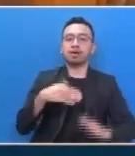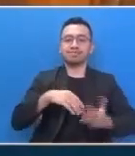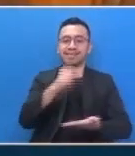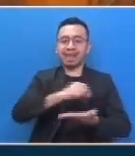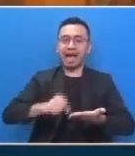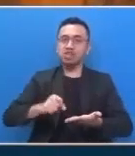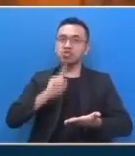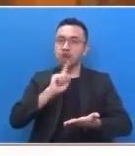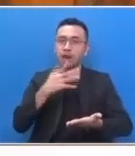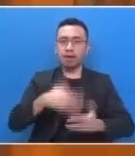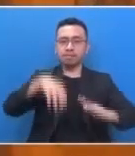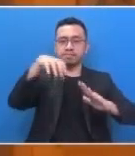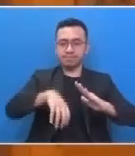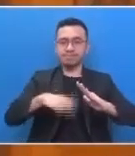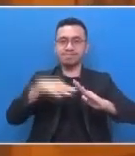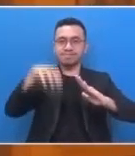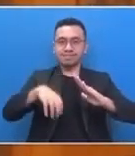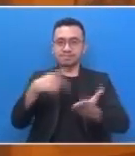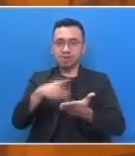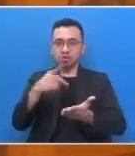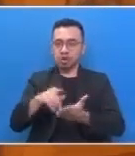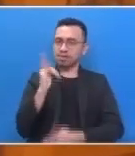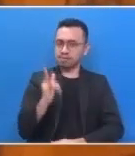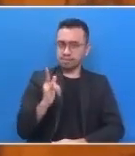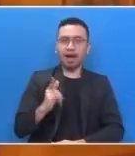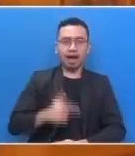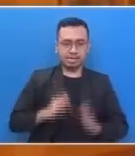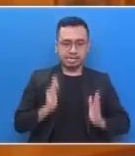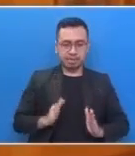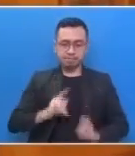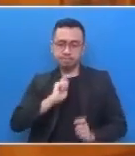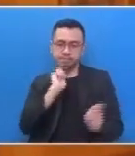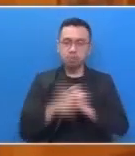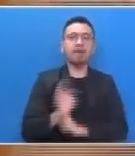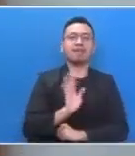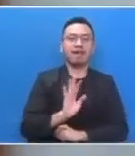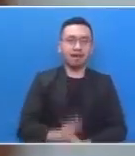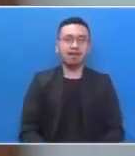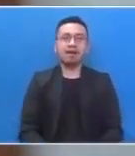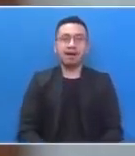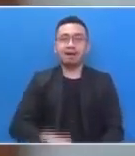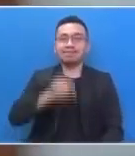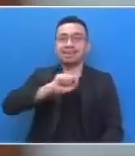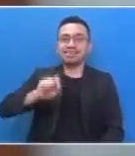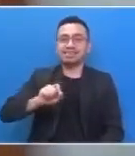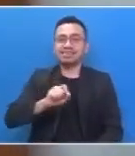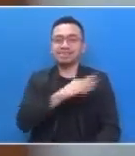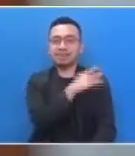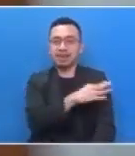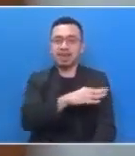dunia karena itu sikapnya tidak berubah ini juga merupakan jawaban atas perataan Sekjen PDIP